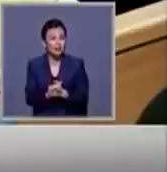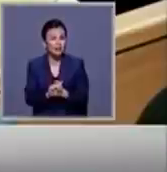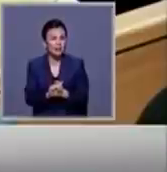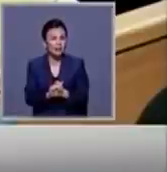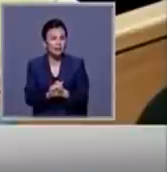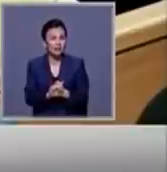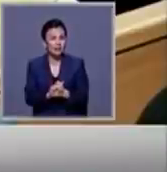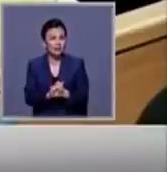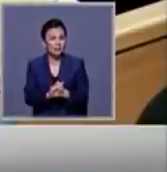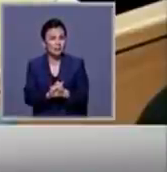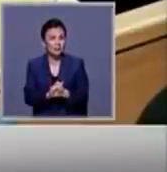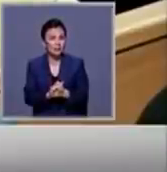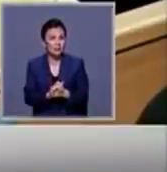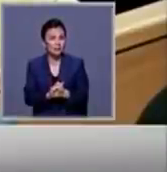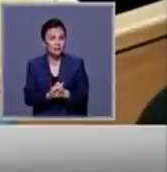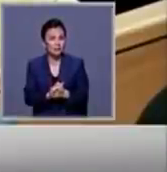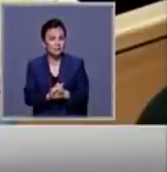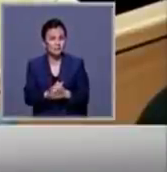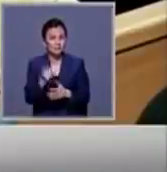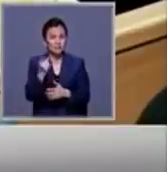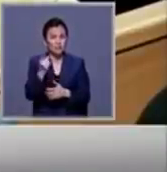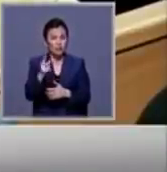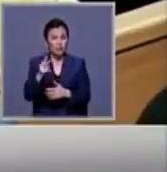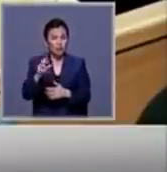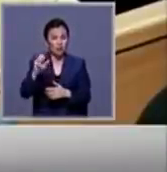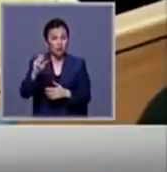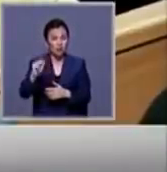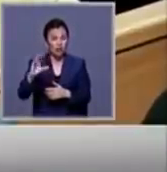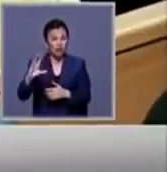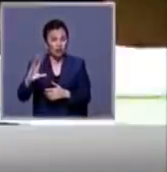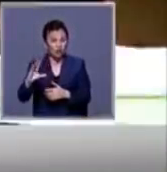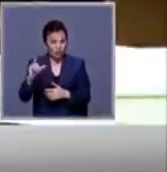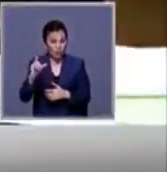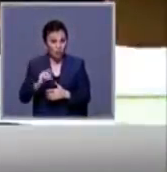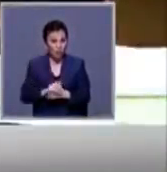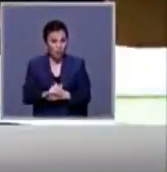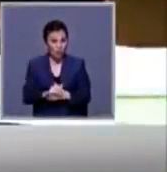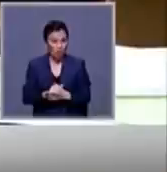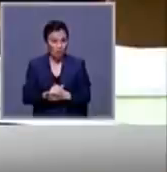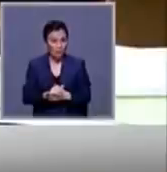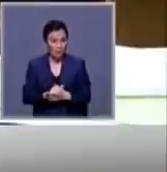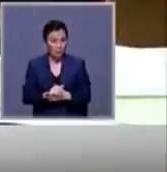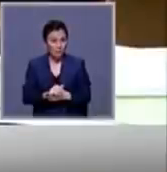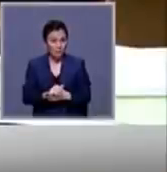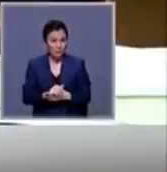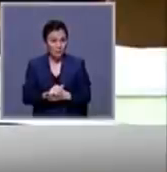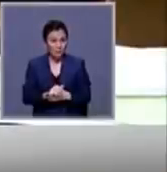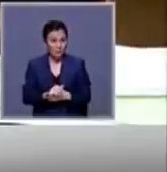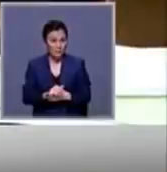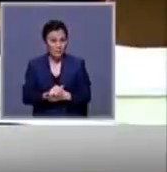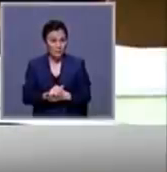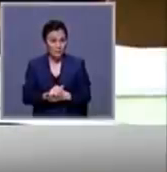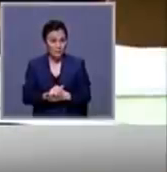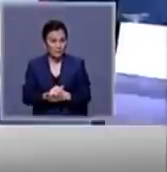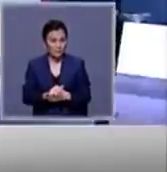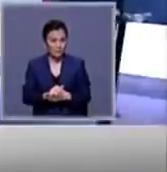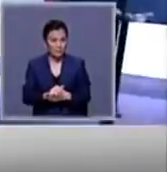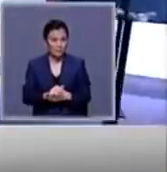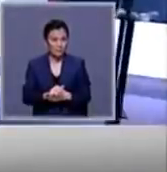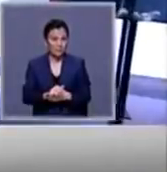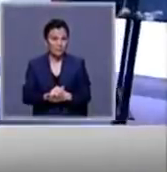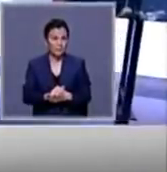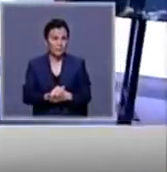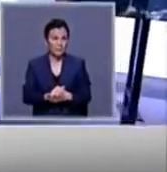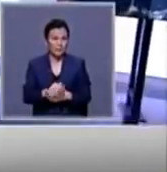คนที่จะหมายถึงว่าคสช.เนี่ย ผู้ที่จะคัด ซึ่งในภาวะที่คสช.เ